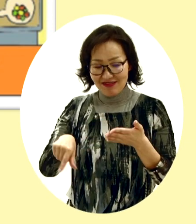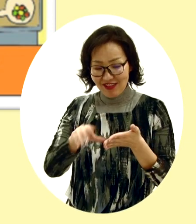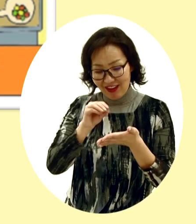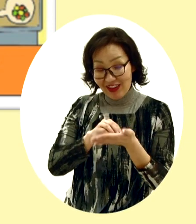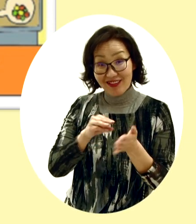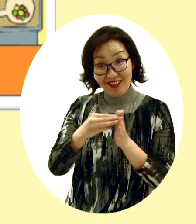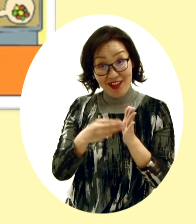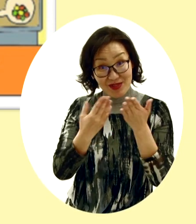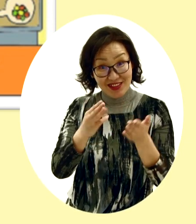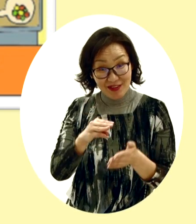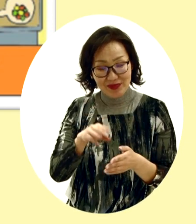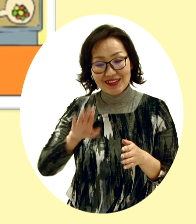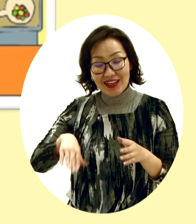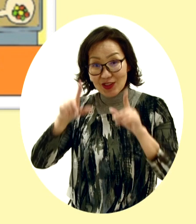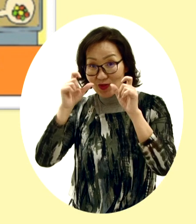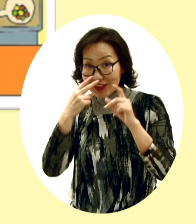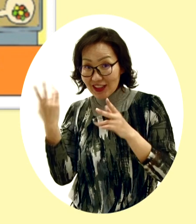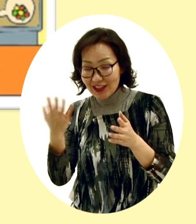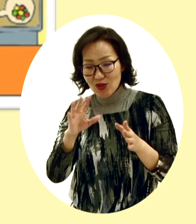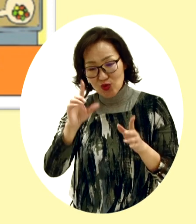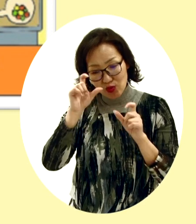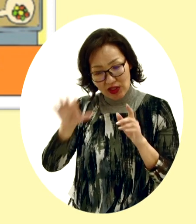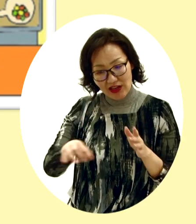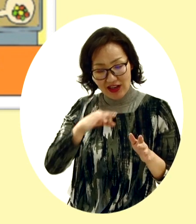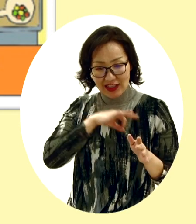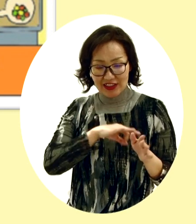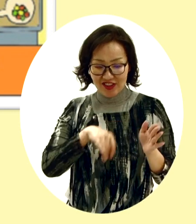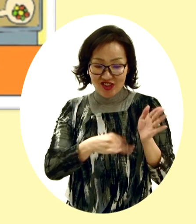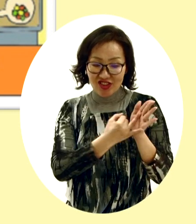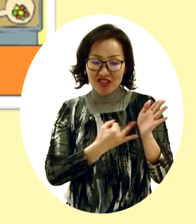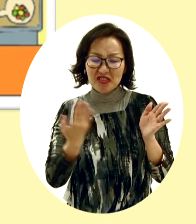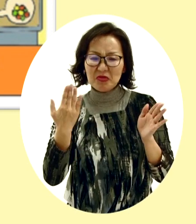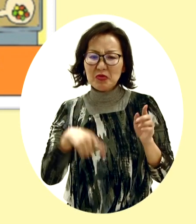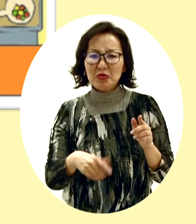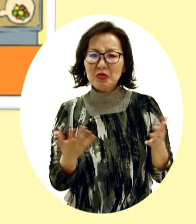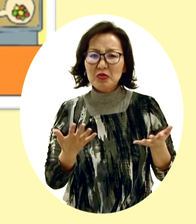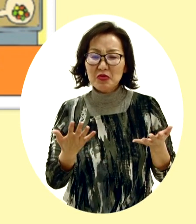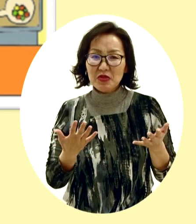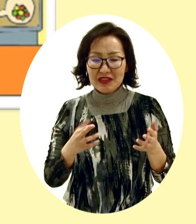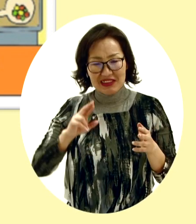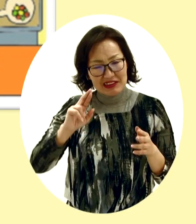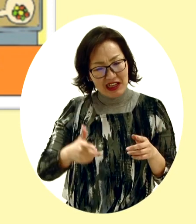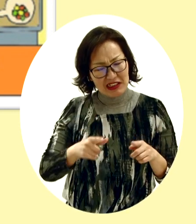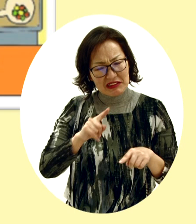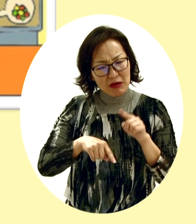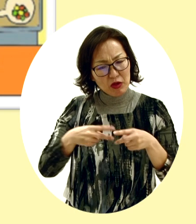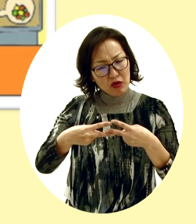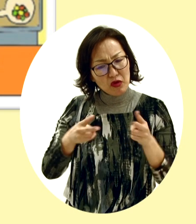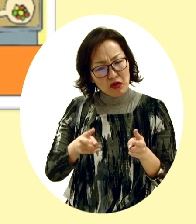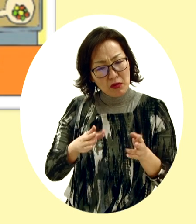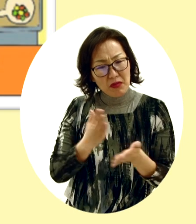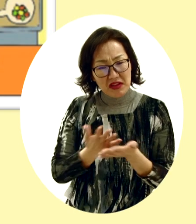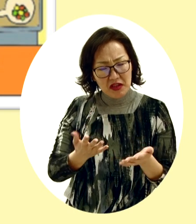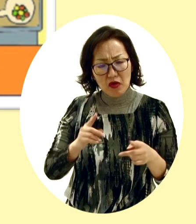уншиж тайлбарлах. Дараагийн зурган дээр зураг ашиглан тавьж байгаа ихтгэлийн хувьд яг ямар